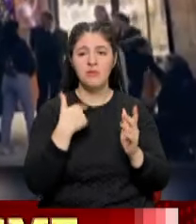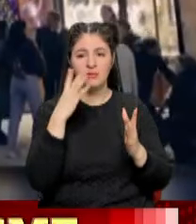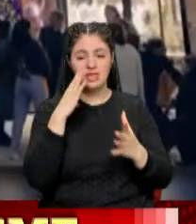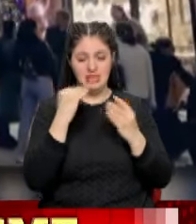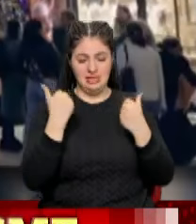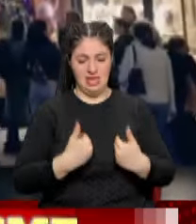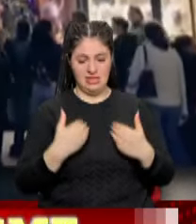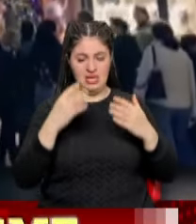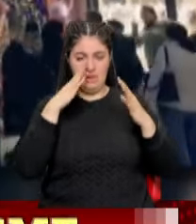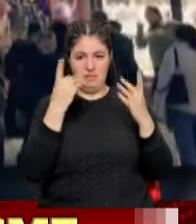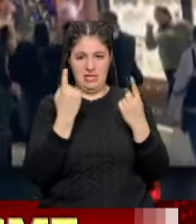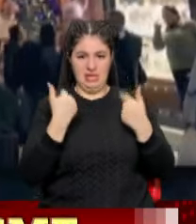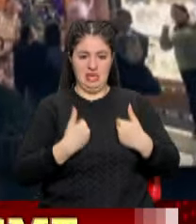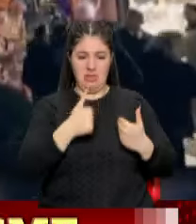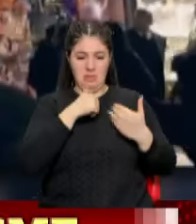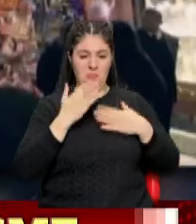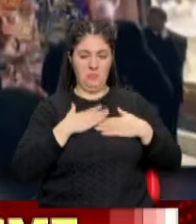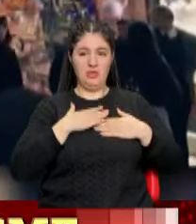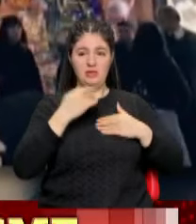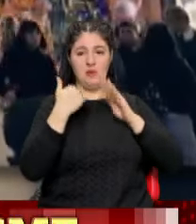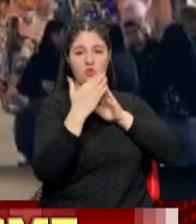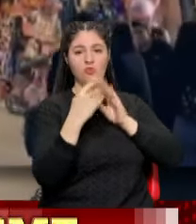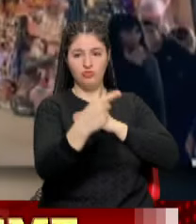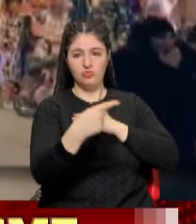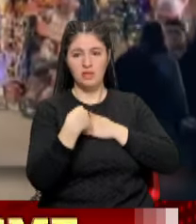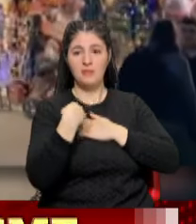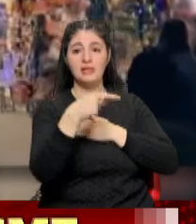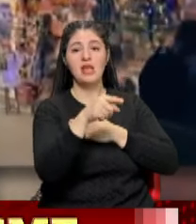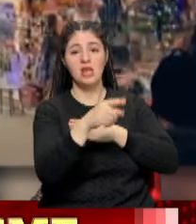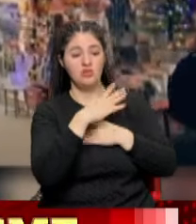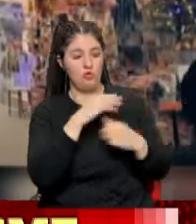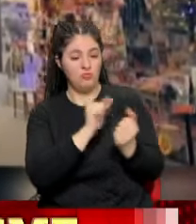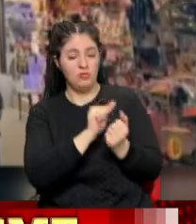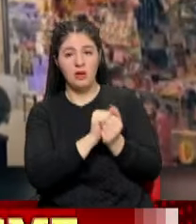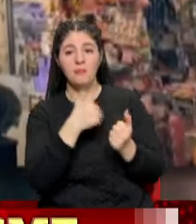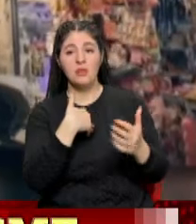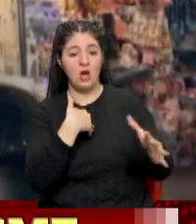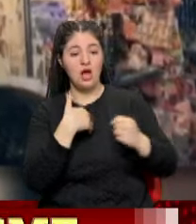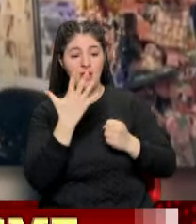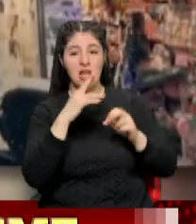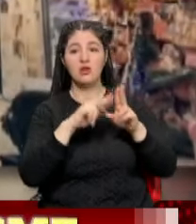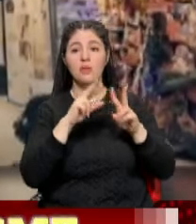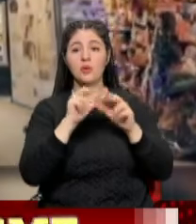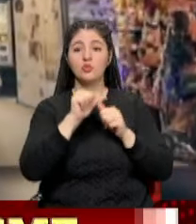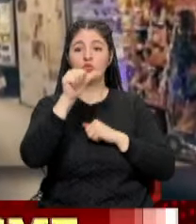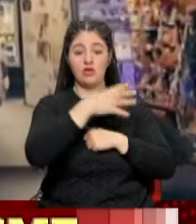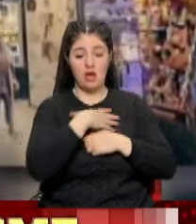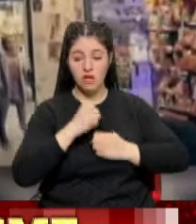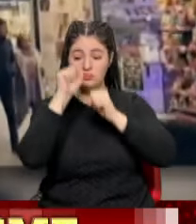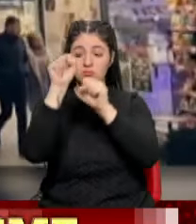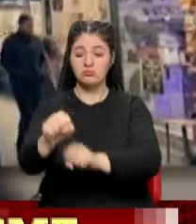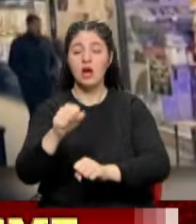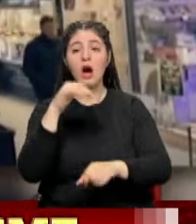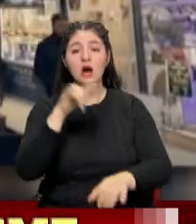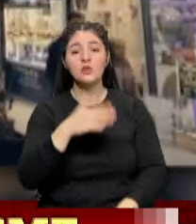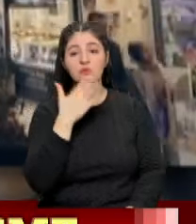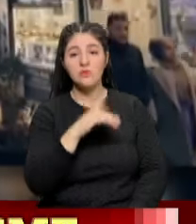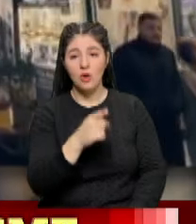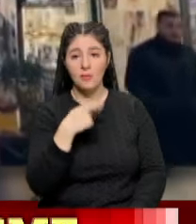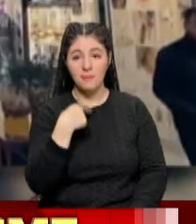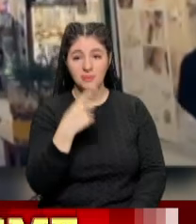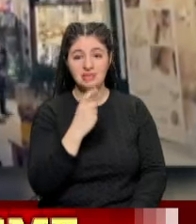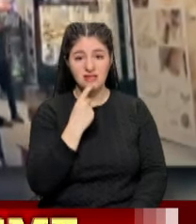ben bir insan olarak İlker Bey, eğer sen benim komşumsan ben seni isterim yanında. Beni buradan alıp 50 kilometre başka bir yere taşıyamazsın, hakkın yok. Ben